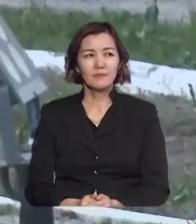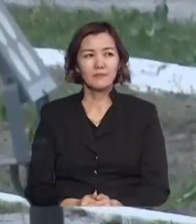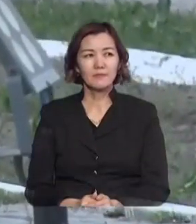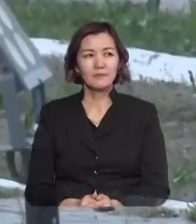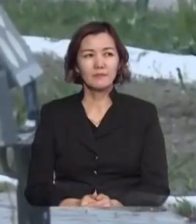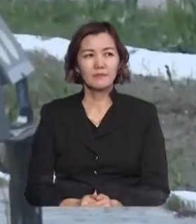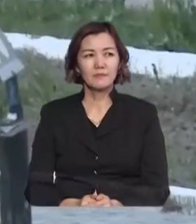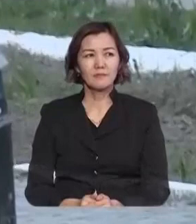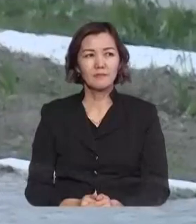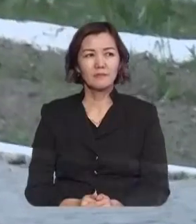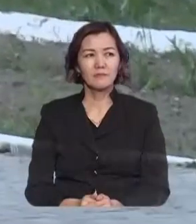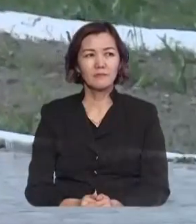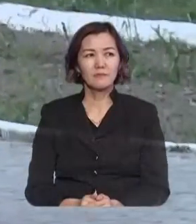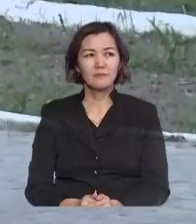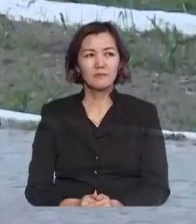Иә, иә.